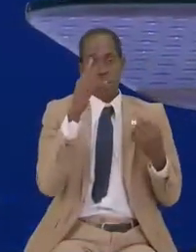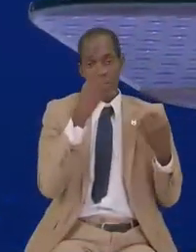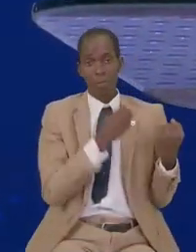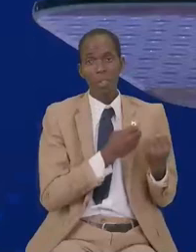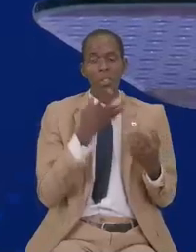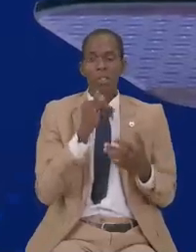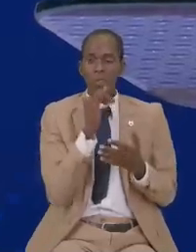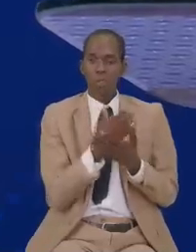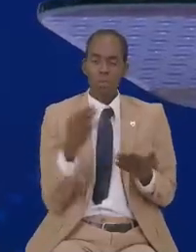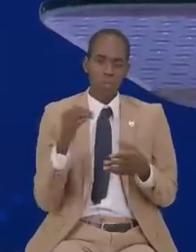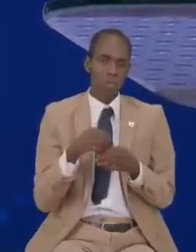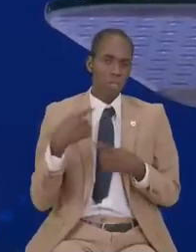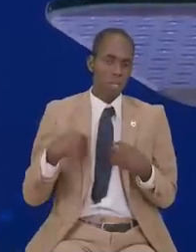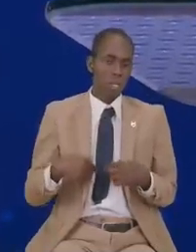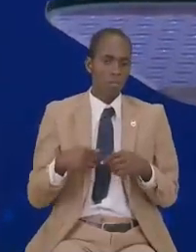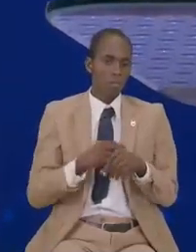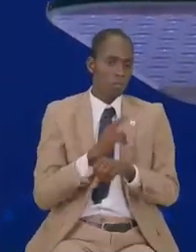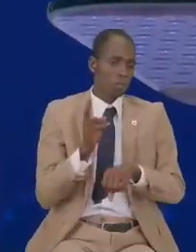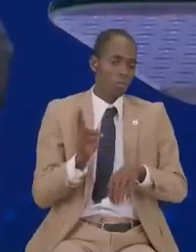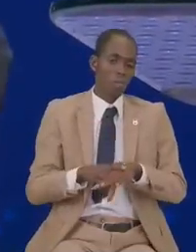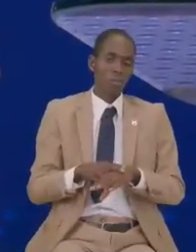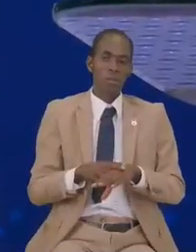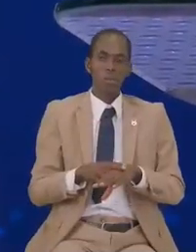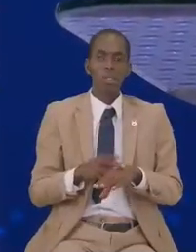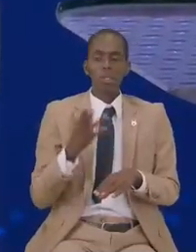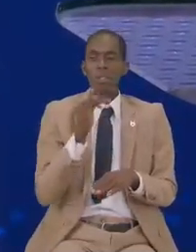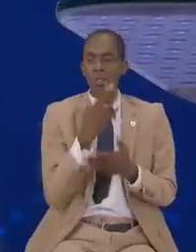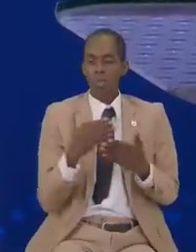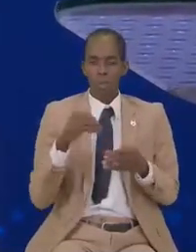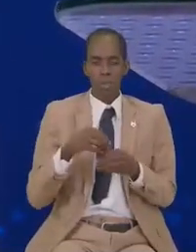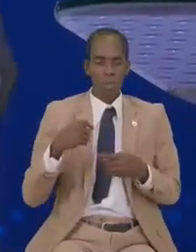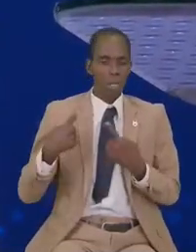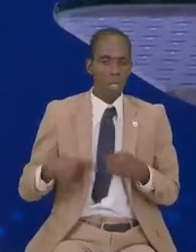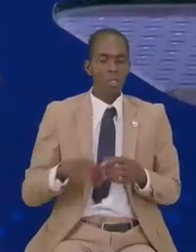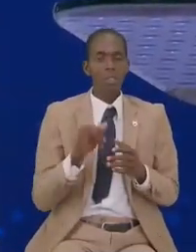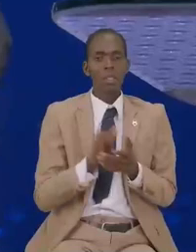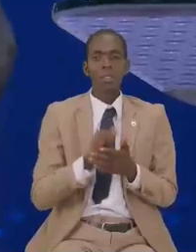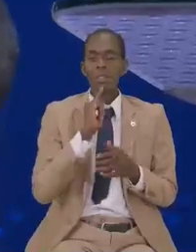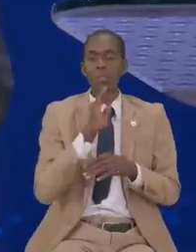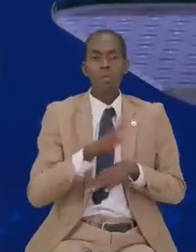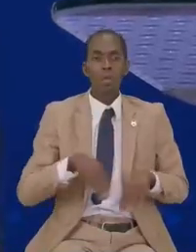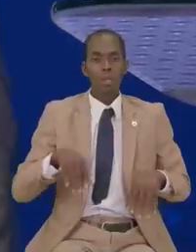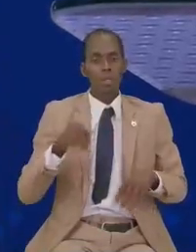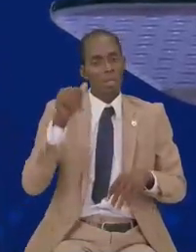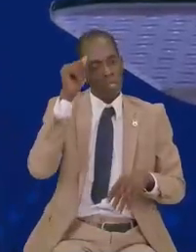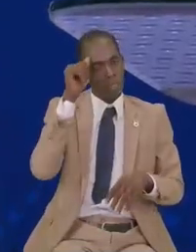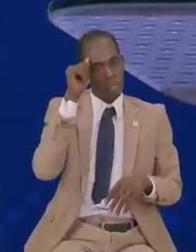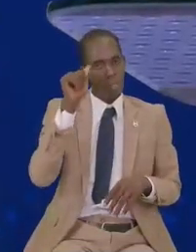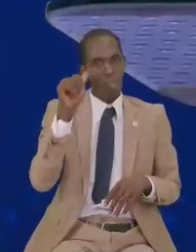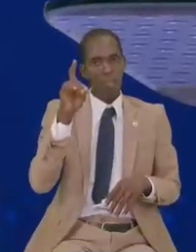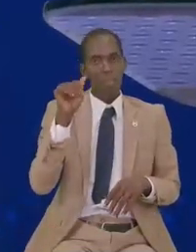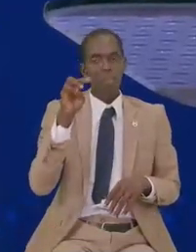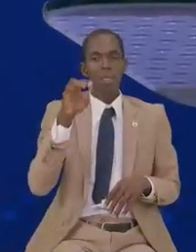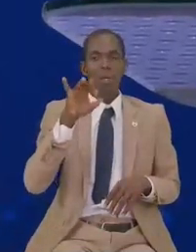cœur naturellement. Il y a quelque chose dans le cœur qui est d'Adam. Il y a quelque chose dans le cœur qui est de la dépravation.